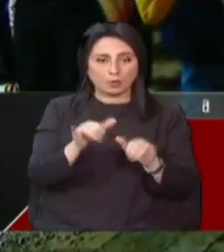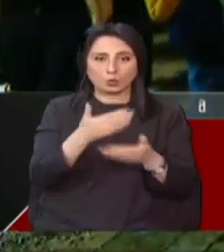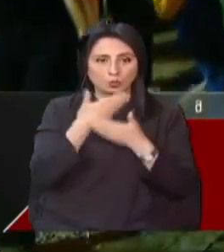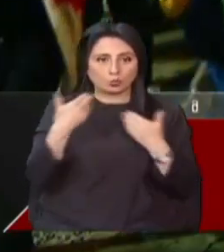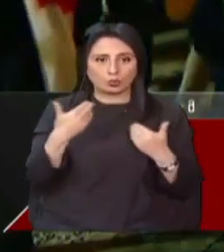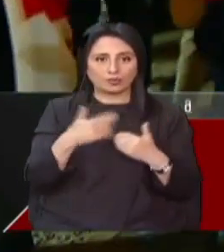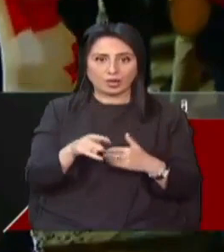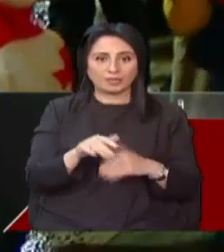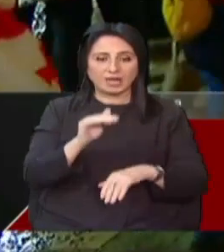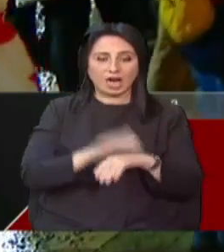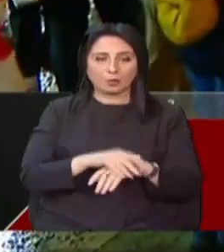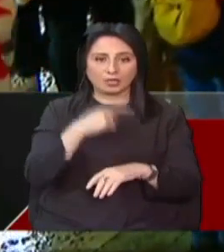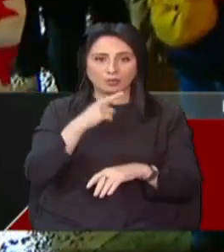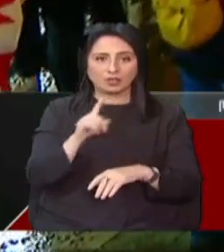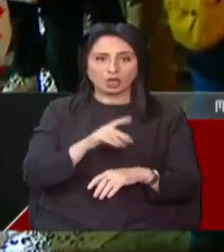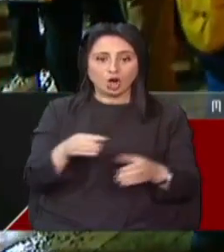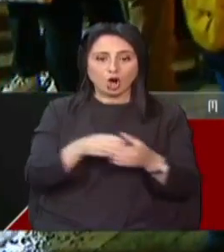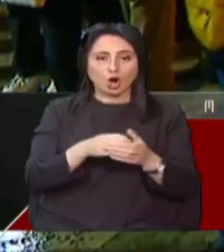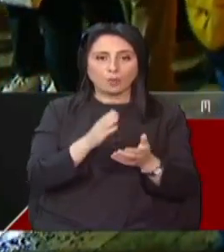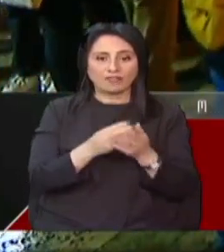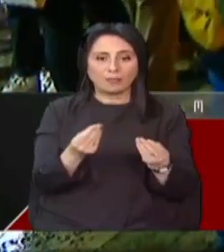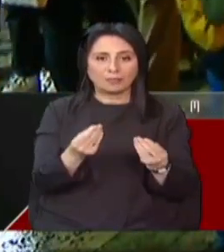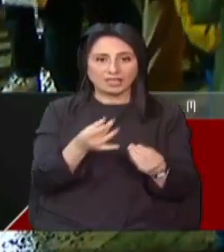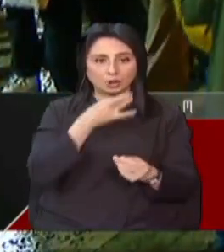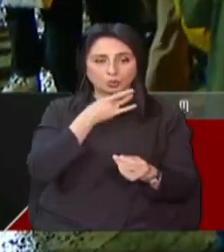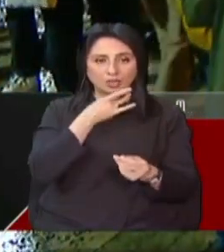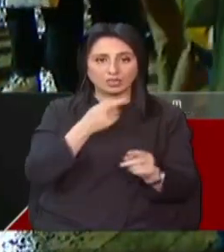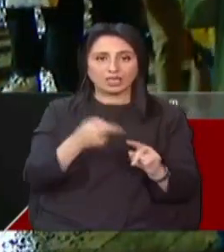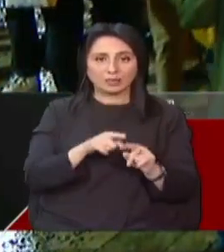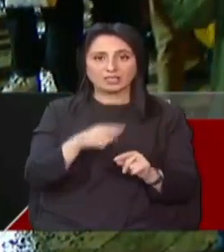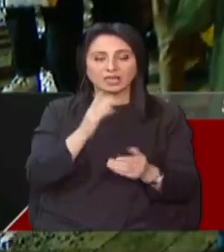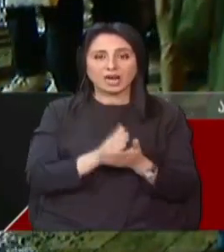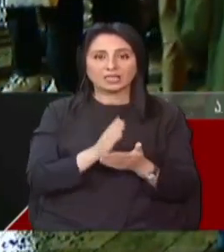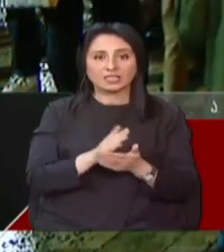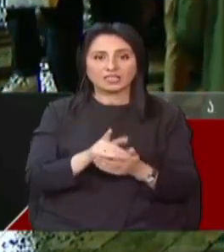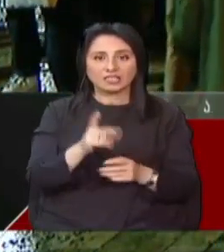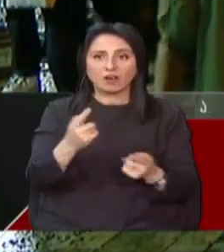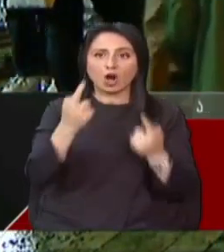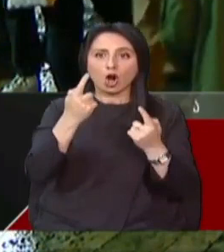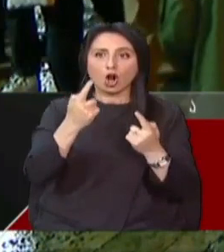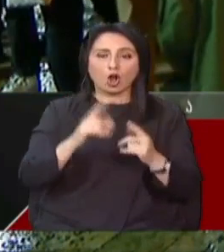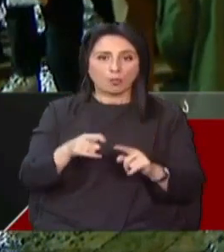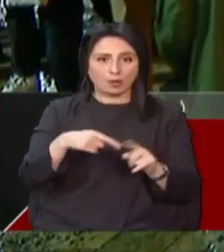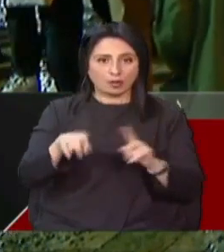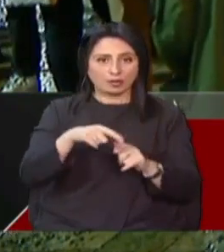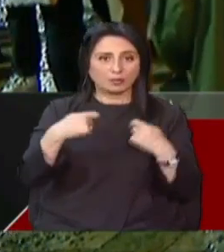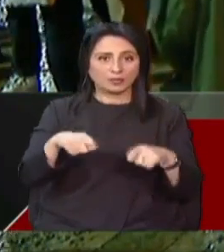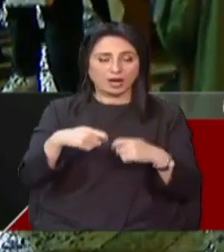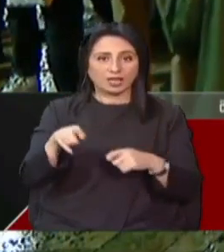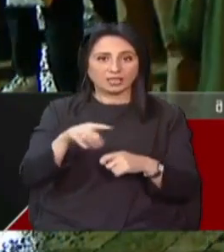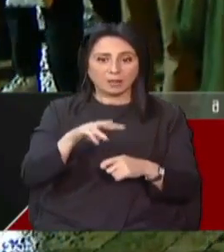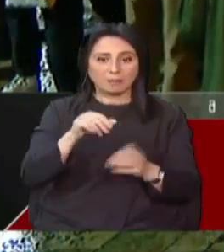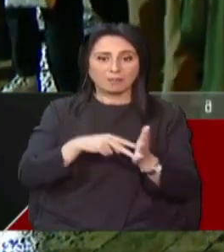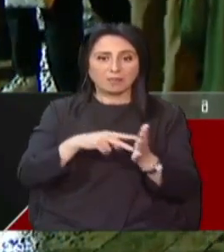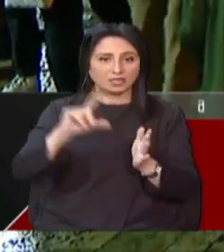არ აქვს. ამის არგუმენტად კი ამბობენ, რომ კომპანიაში არის ფინანსური კრიზისი და ამბობენ იმასაც, რომ ეს არის გლობალური სახის კრიზისი, ვინაიდან მადნის